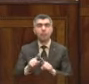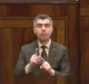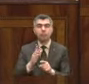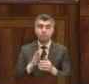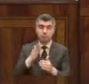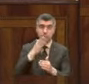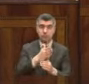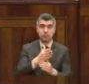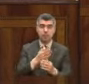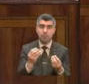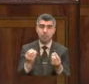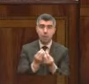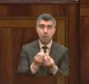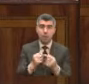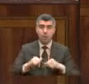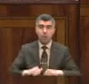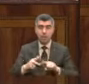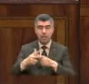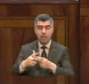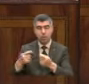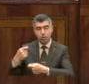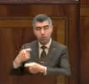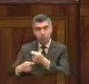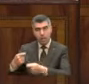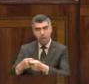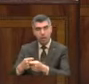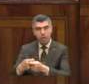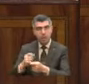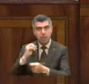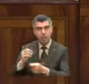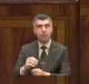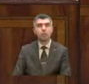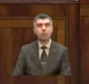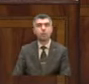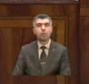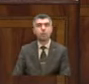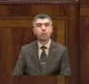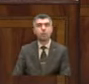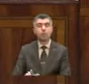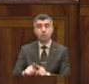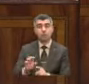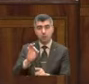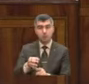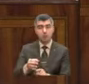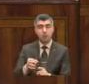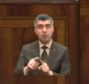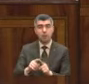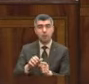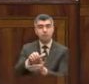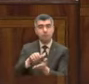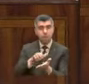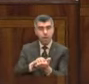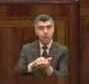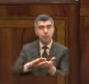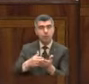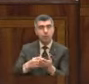وزارة الصناعة والتجارة والاقتصاد الأخضر والاقتصاد الرقمي، لأنه فعلا بغينا نعطيه الاقتصاد الأخضر أهمية فربطناها